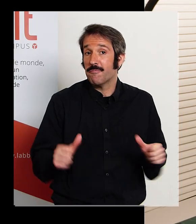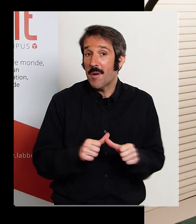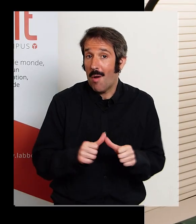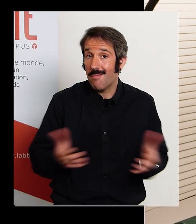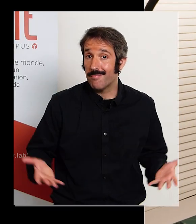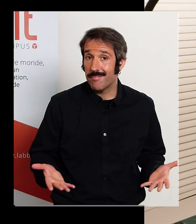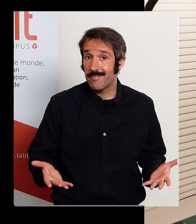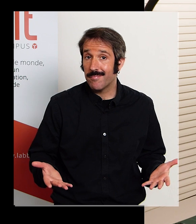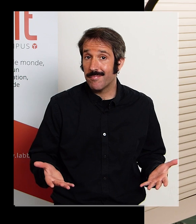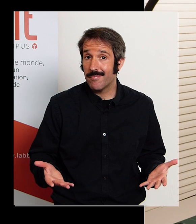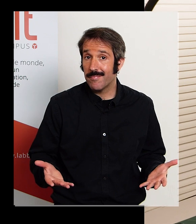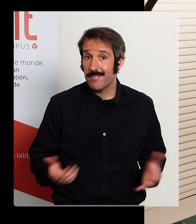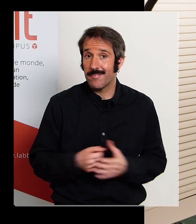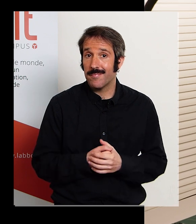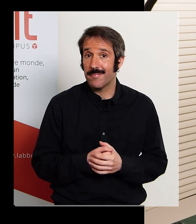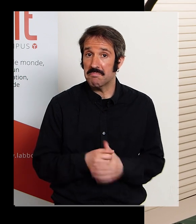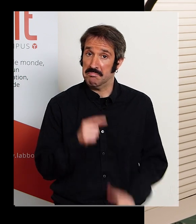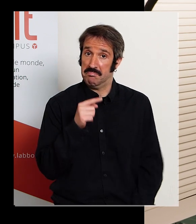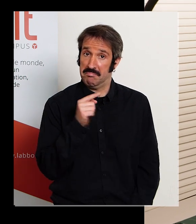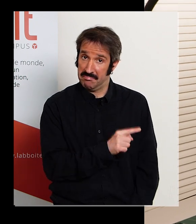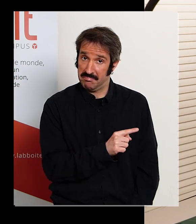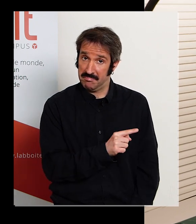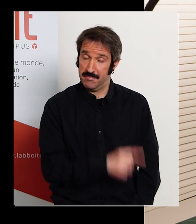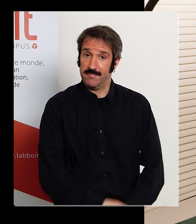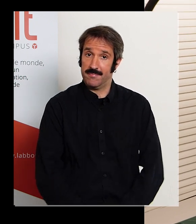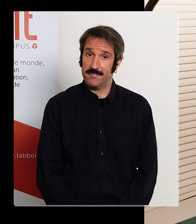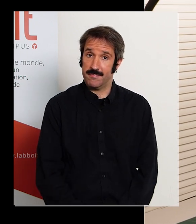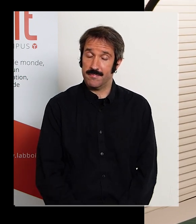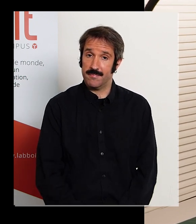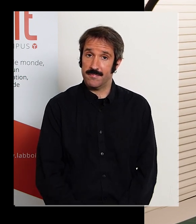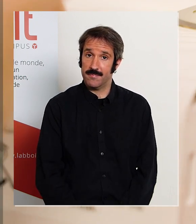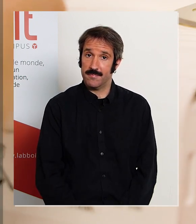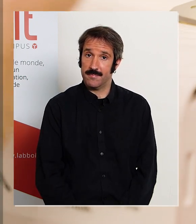Il suffit après de le mettre ici.